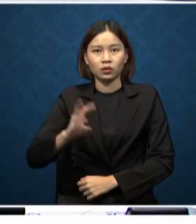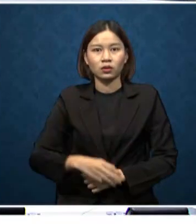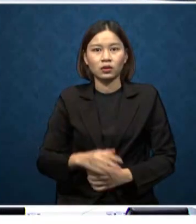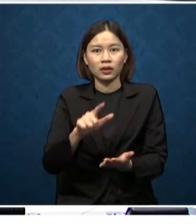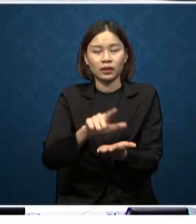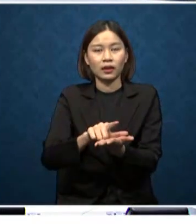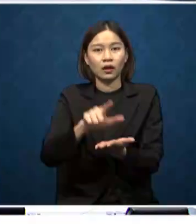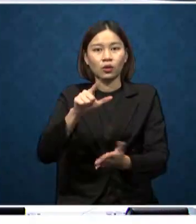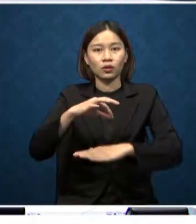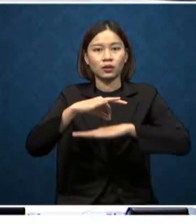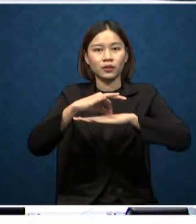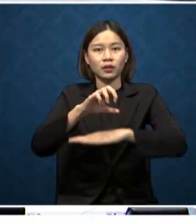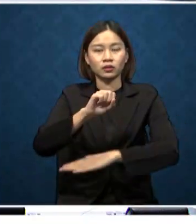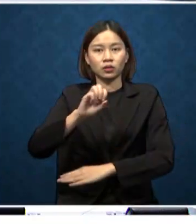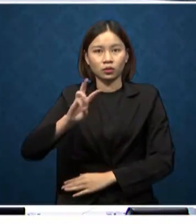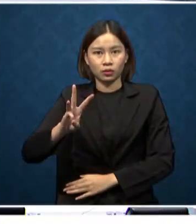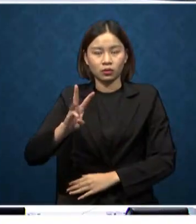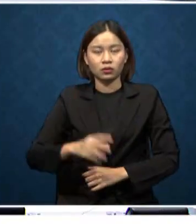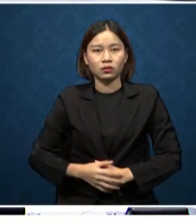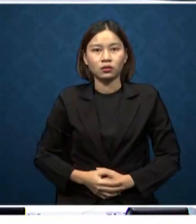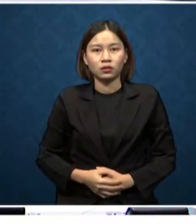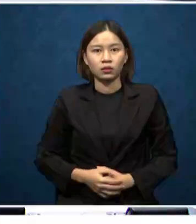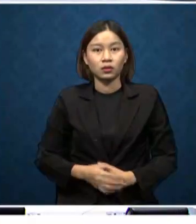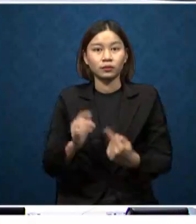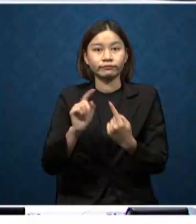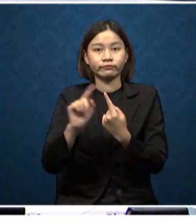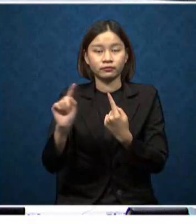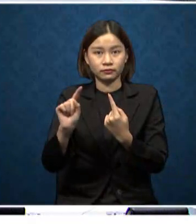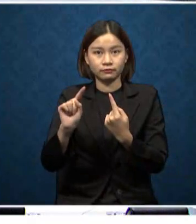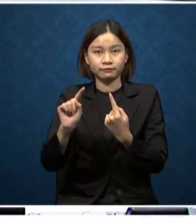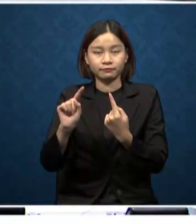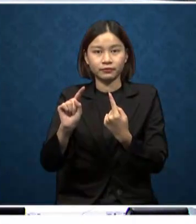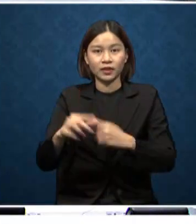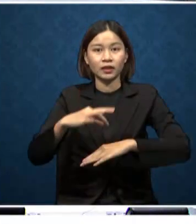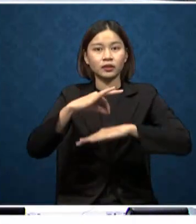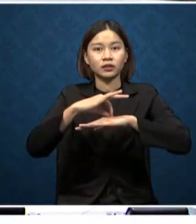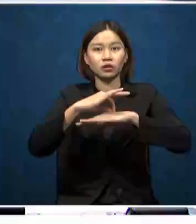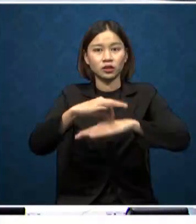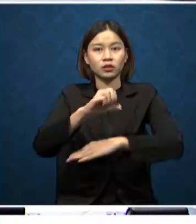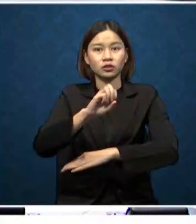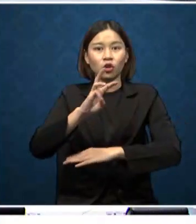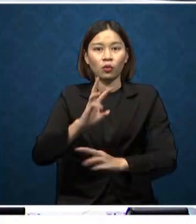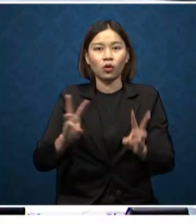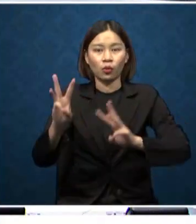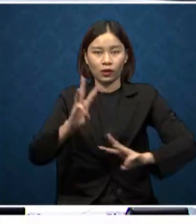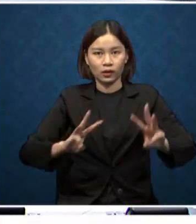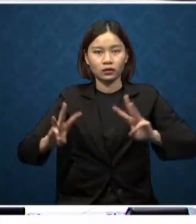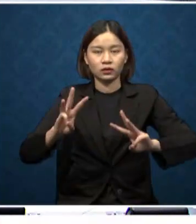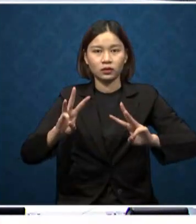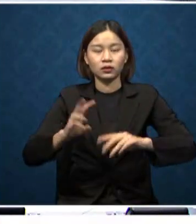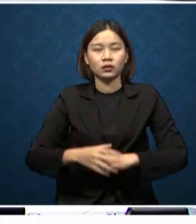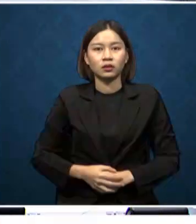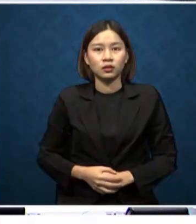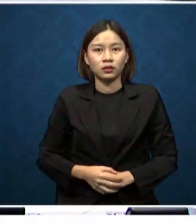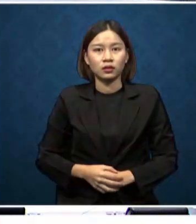าออกจากตำแหน่งสมาชิกวุฒิสภาจึงเป็นเหตุให้ตำแหน่งสมาชิกวุฒิสภาว่างลง